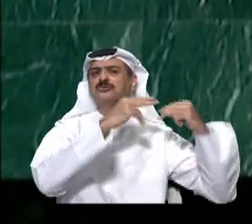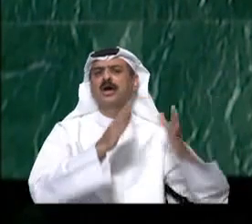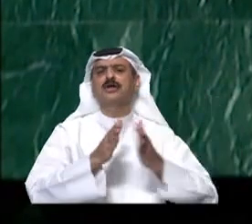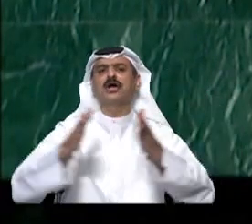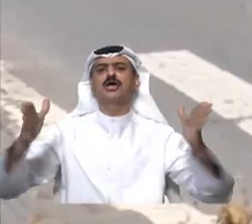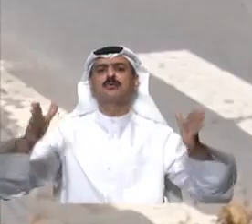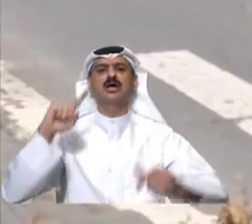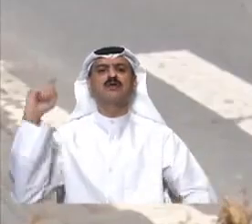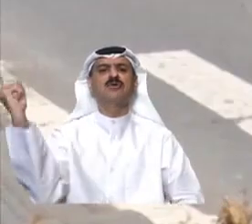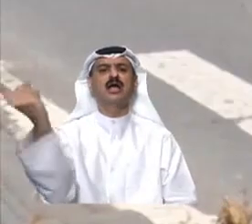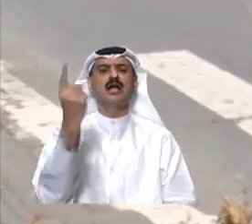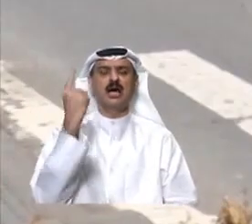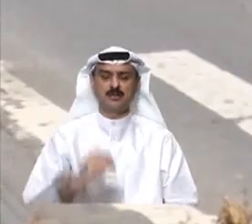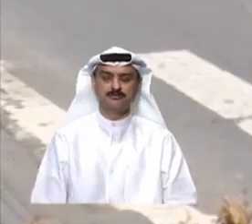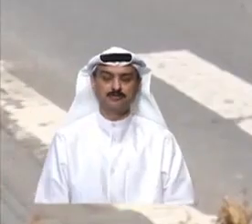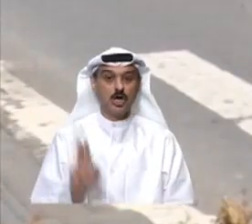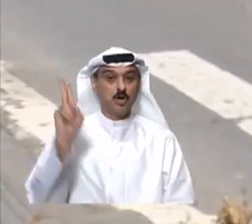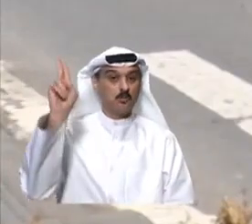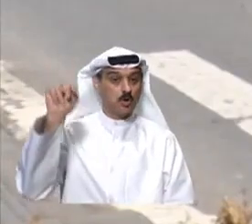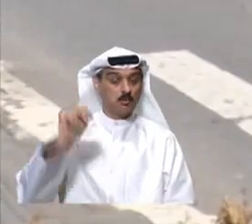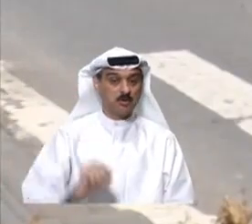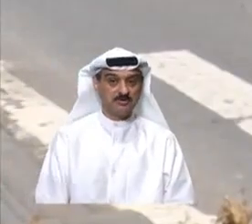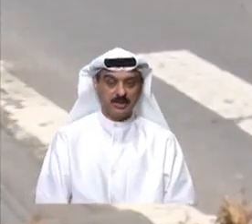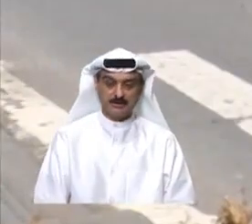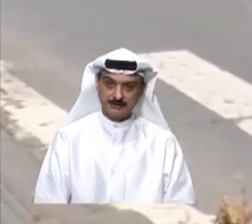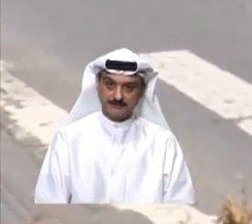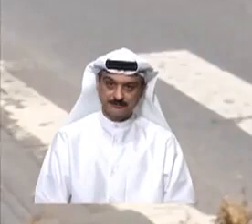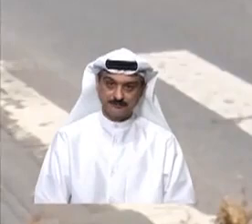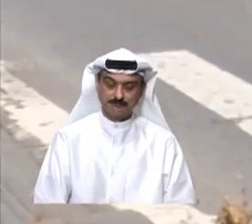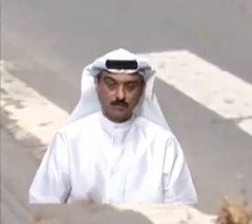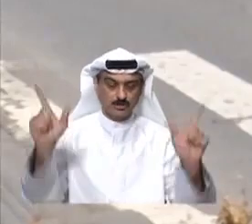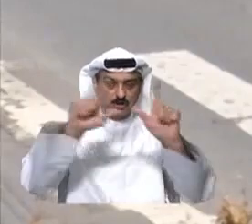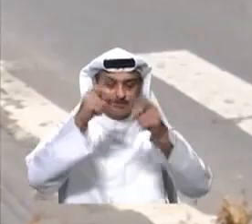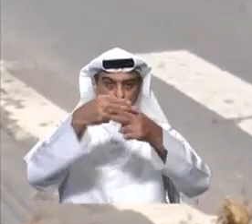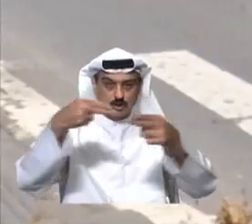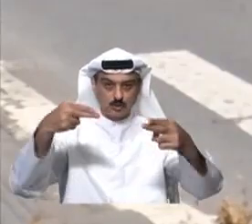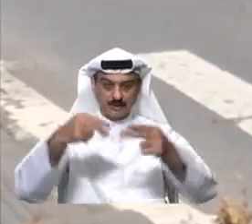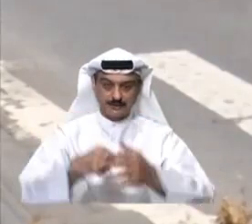العالمي. من الأمم المتحدة أسامة عبد العزيز، تلفزيون دولة الكويت.